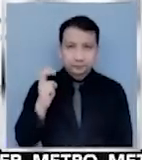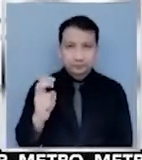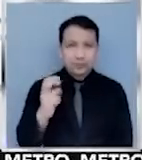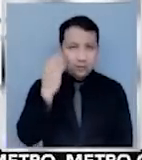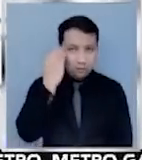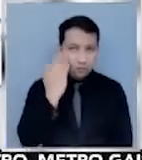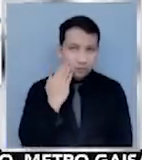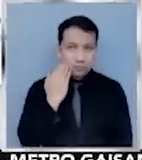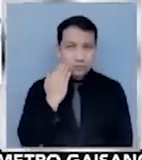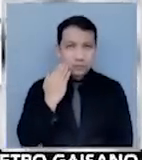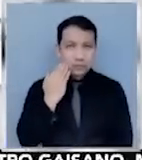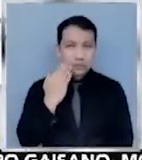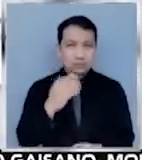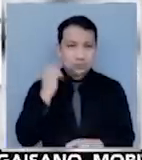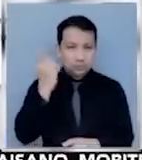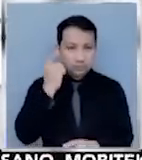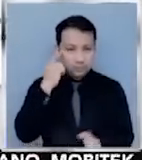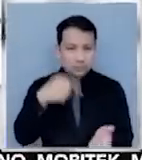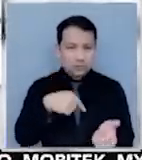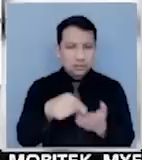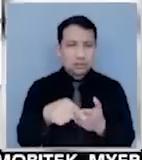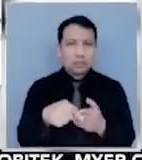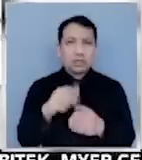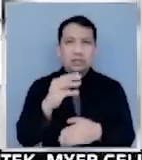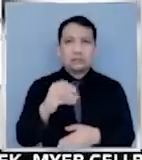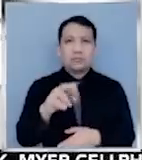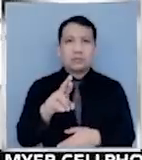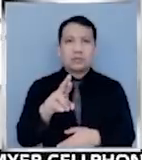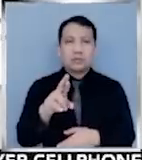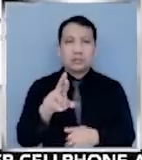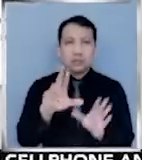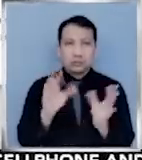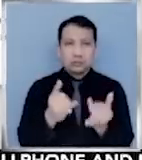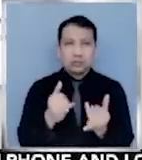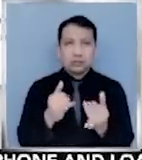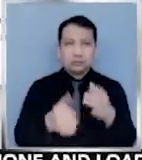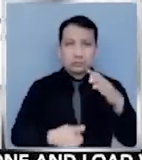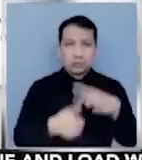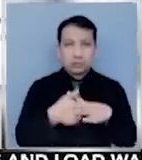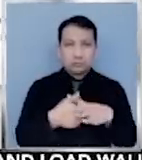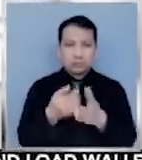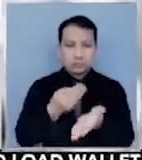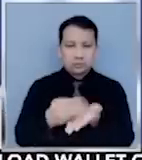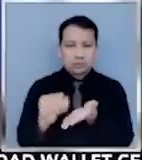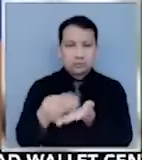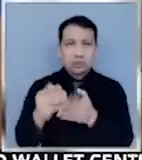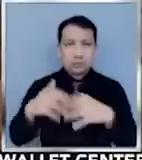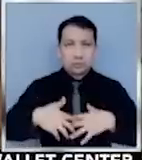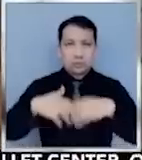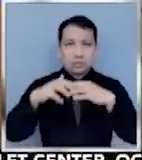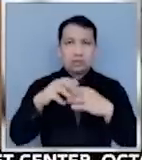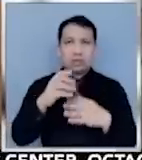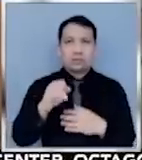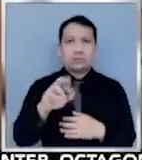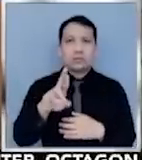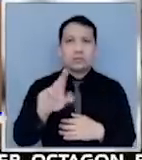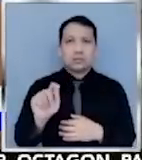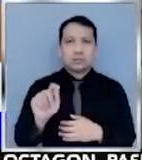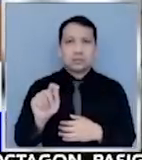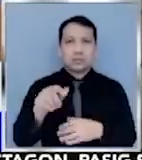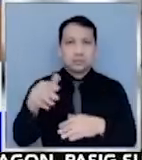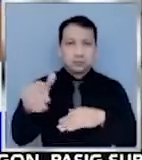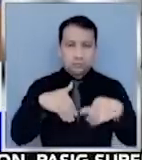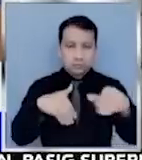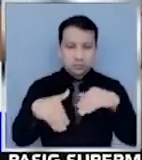ng pamahalaan sa Metro Rail Transit Corporation sa inilabas nitong pera para itayo ang MRT. Nagpapatawag ang Department